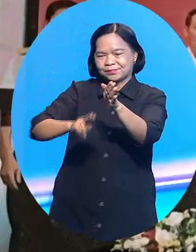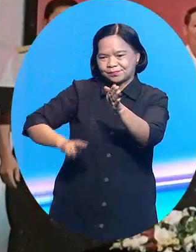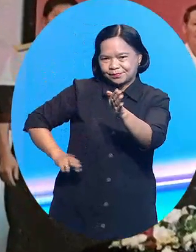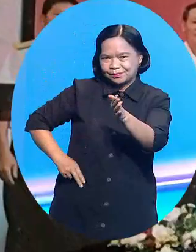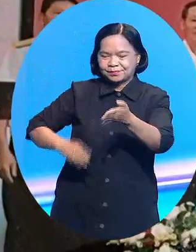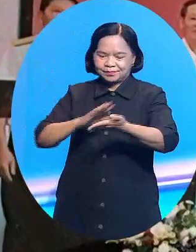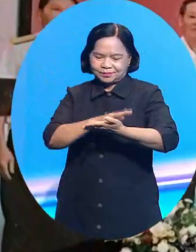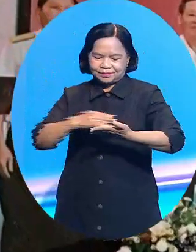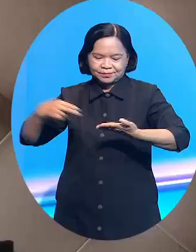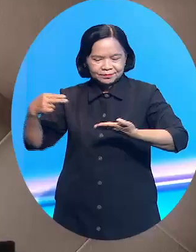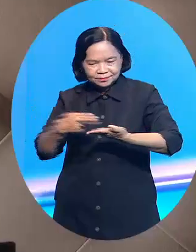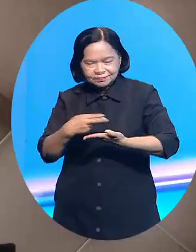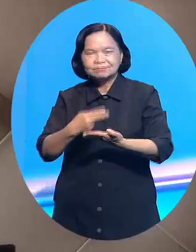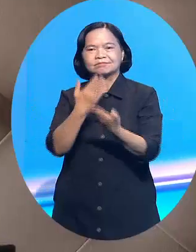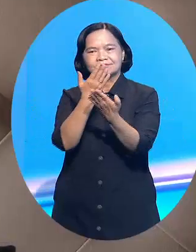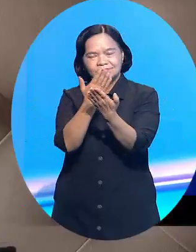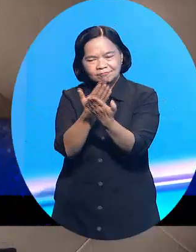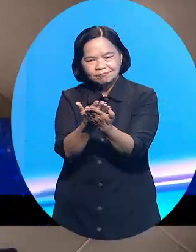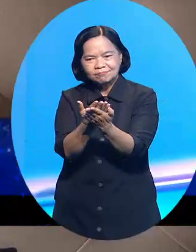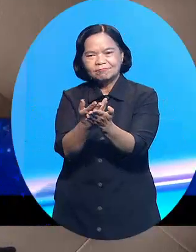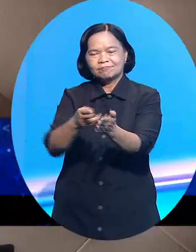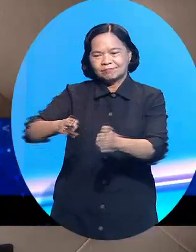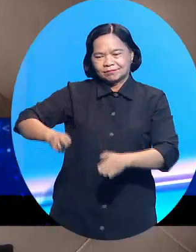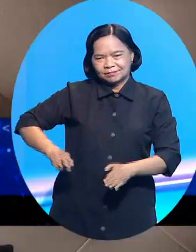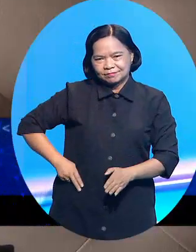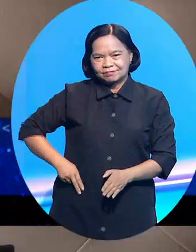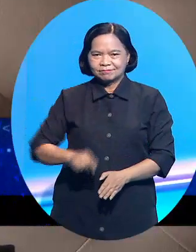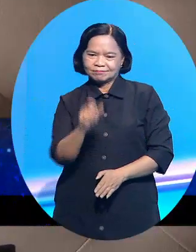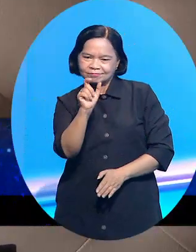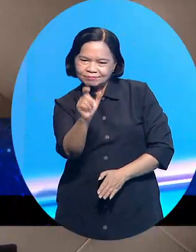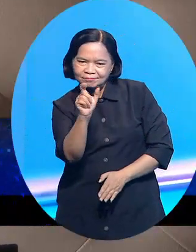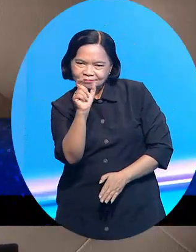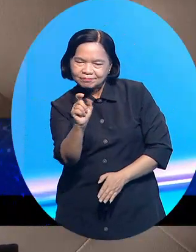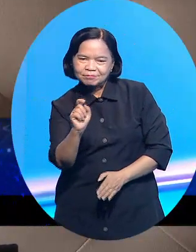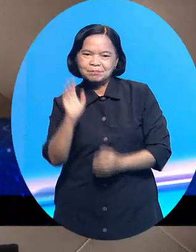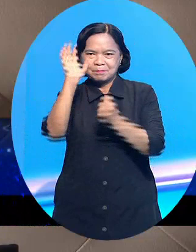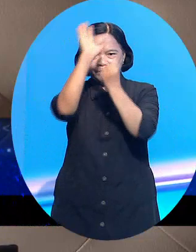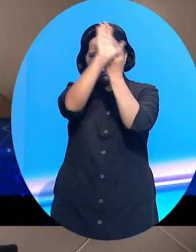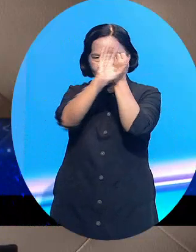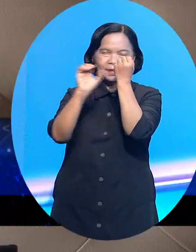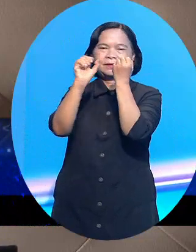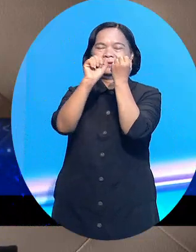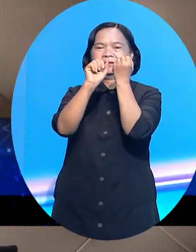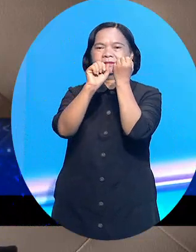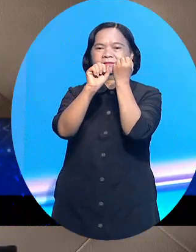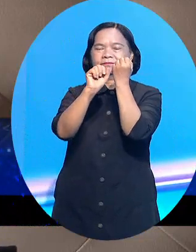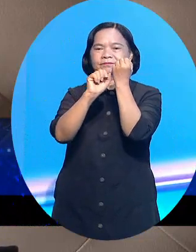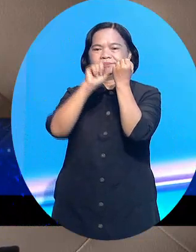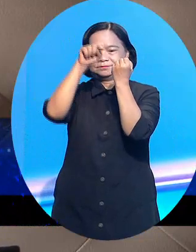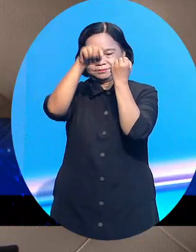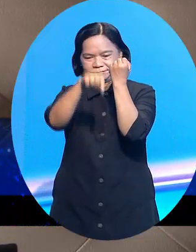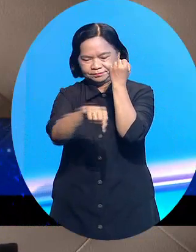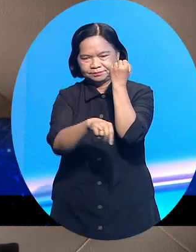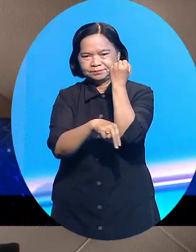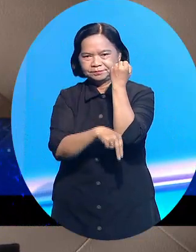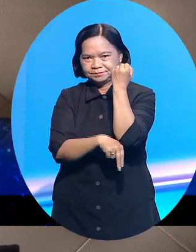trận. Để những khẩu súng, những viên đạn từ miền Bắc, hậu phương miền Bắc đưa vào miền